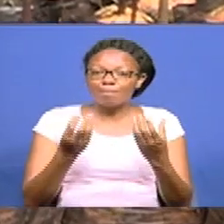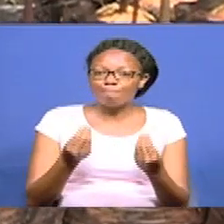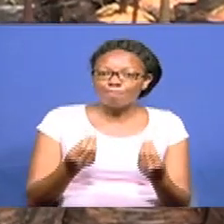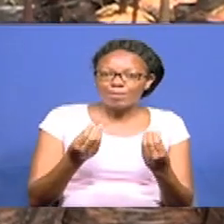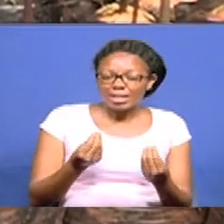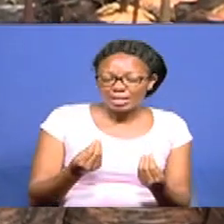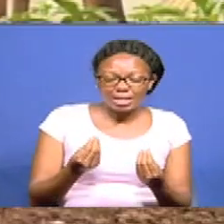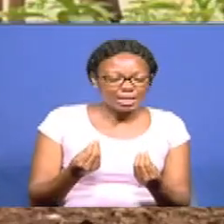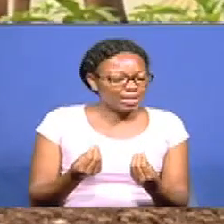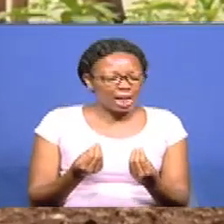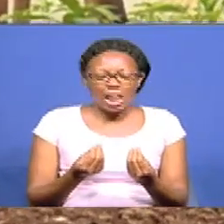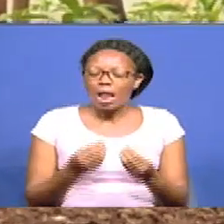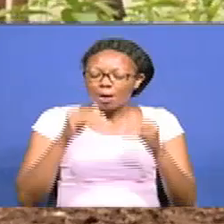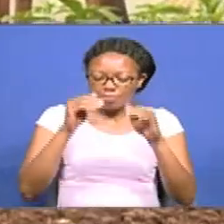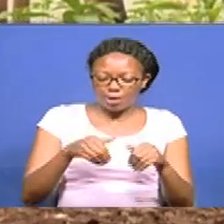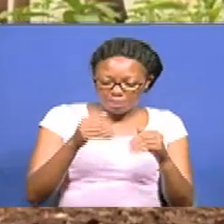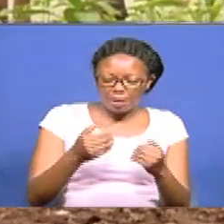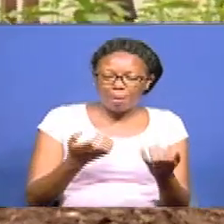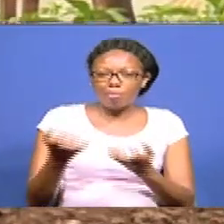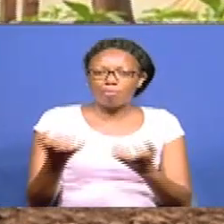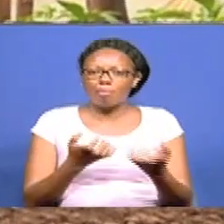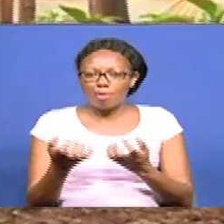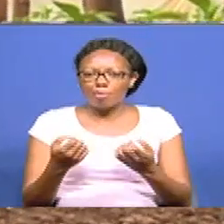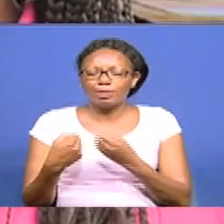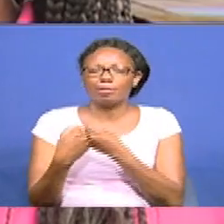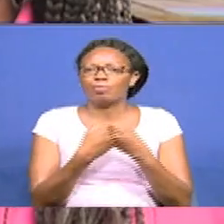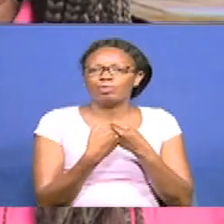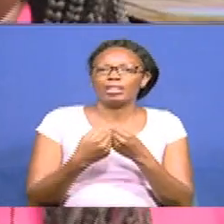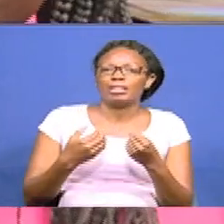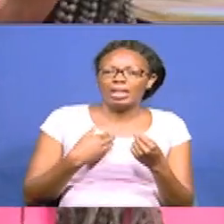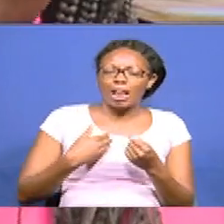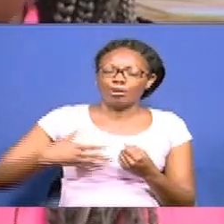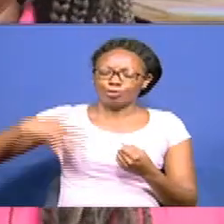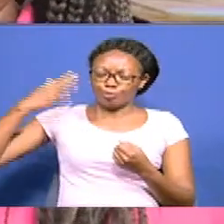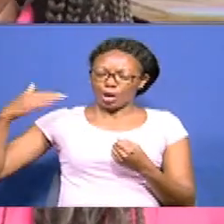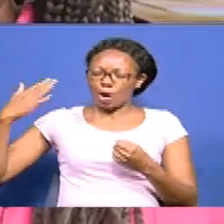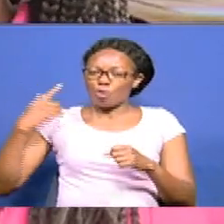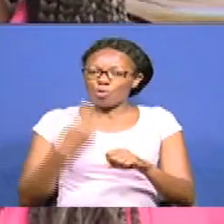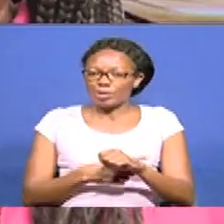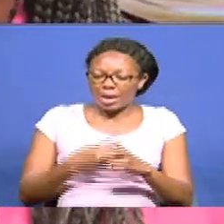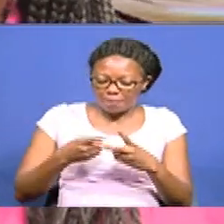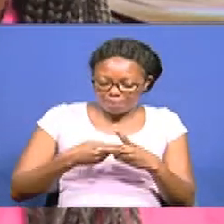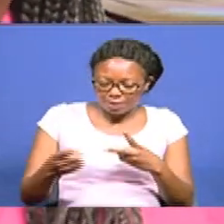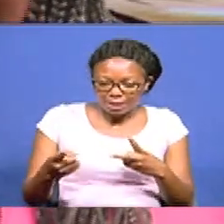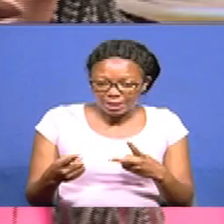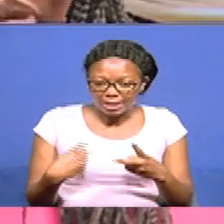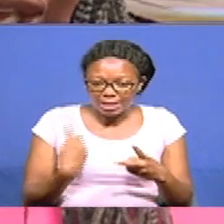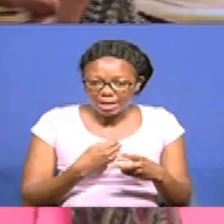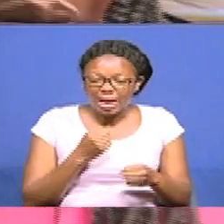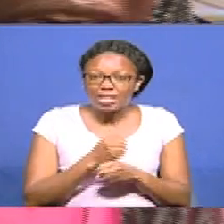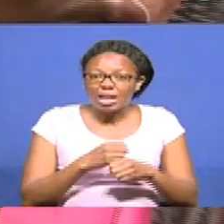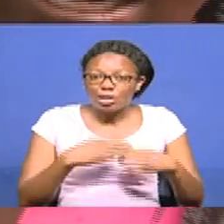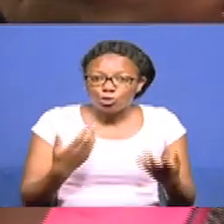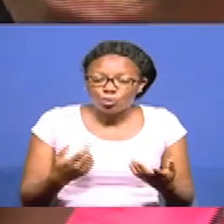walipoanza ukuzaji wa miche walikumbana na changamoto kadhaa si haba. Challenges tunasaingine hata sisi tunapanda kwa sababu kama hii